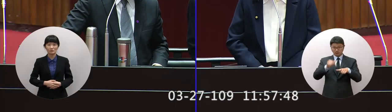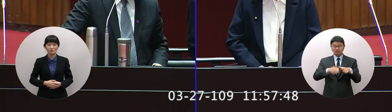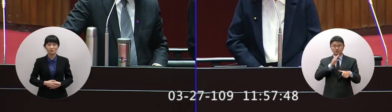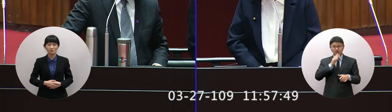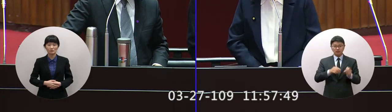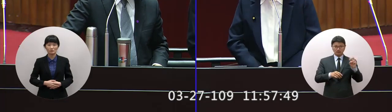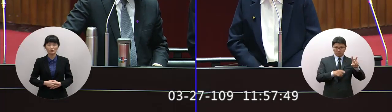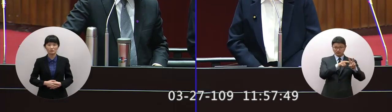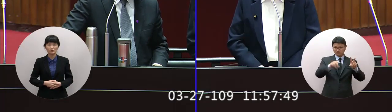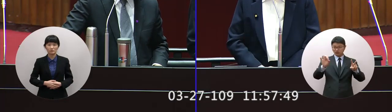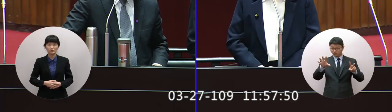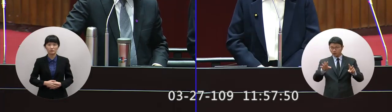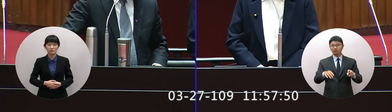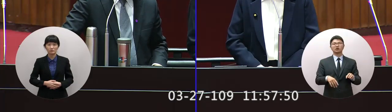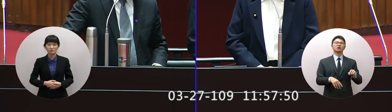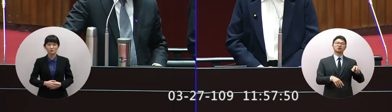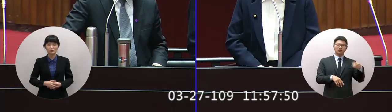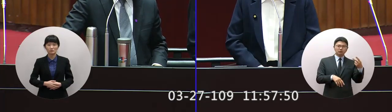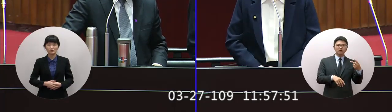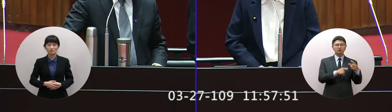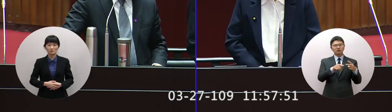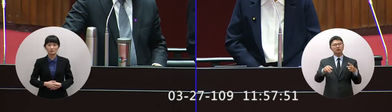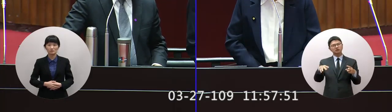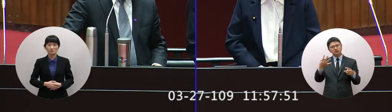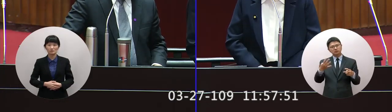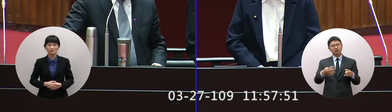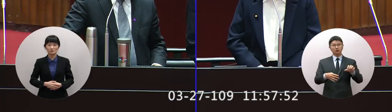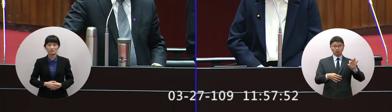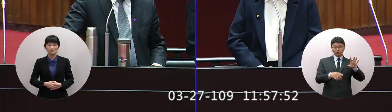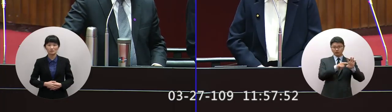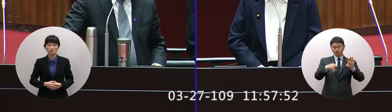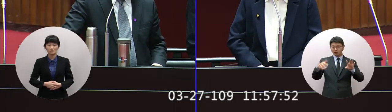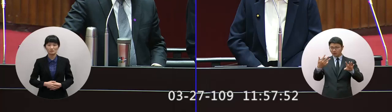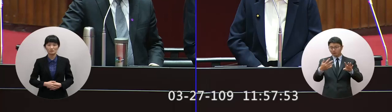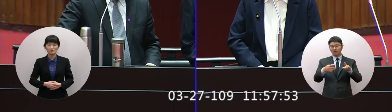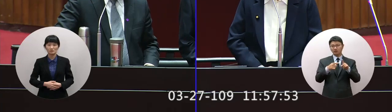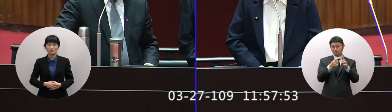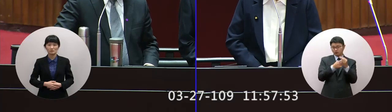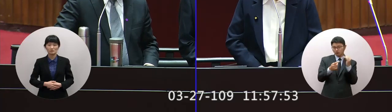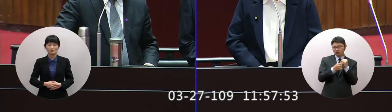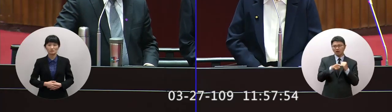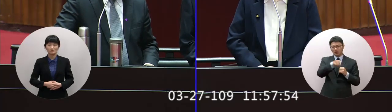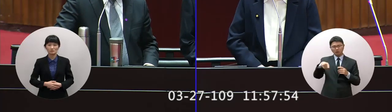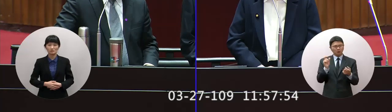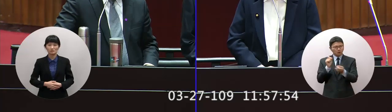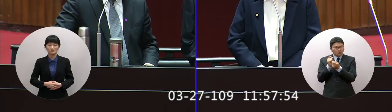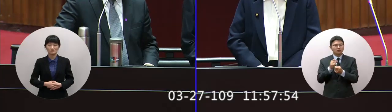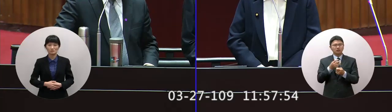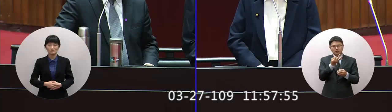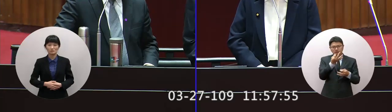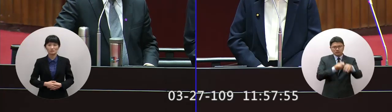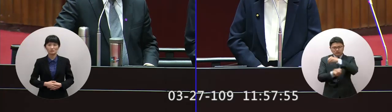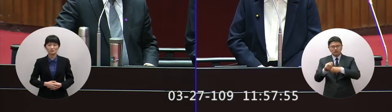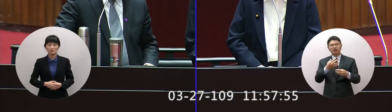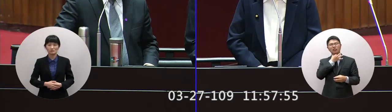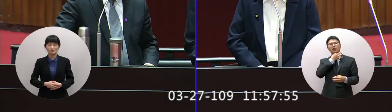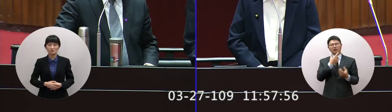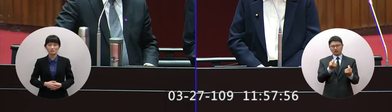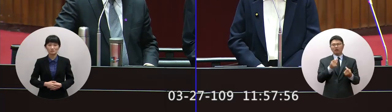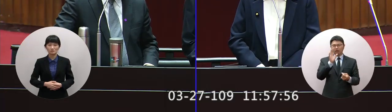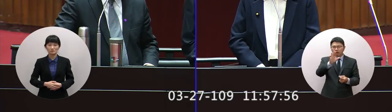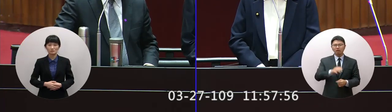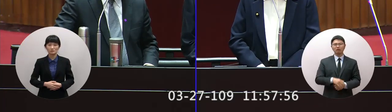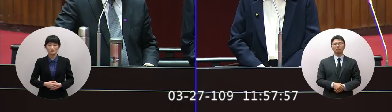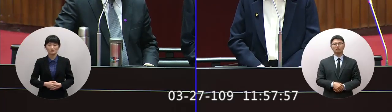200到500、200到400、500到800中间，他们这一阵子也很急的现金流，我们怎么办？是不是